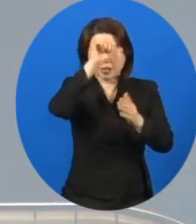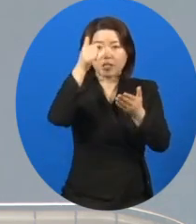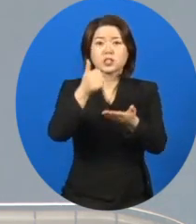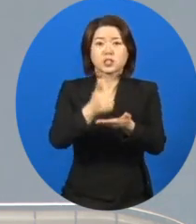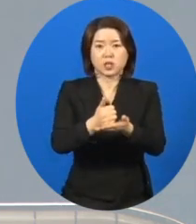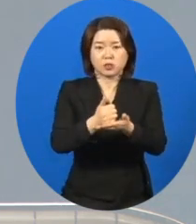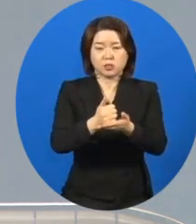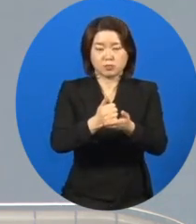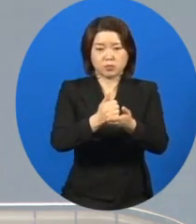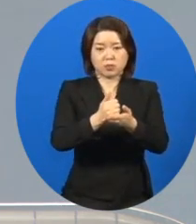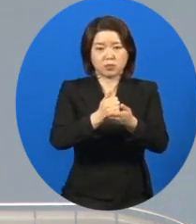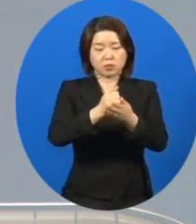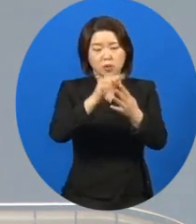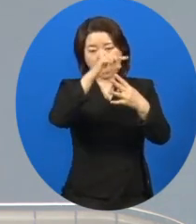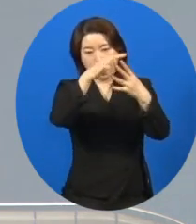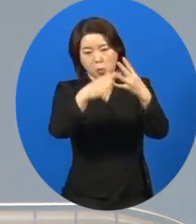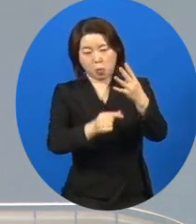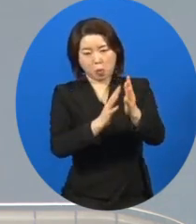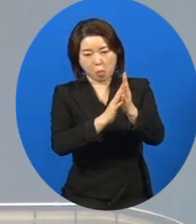장로님들은 순서받은 분들이에요.